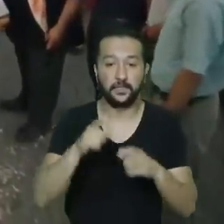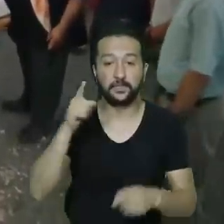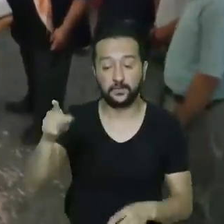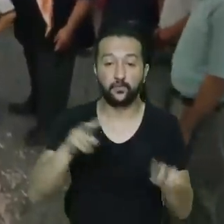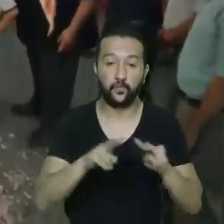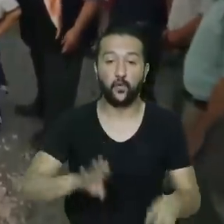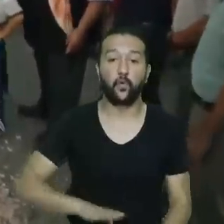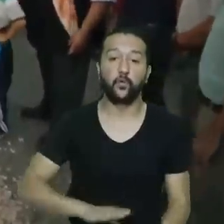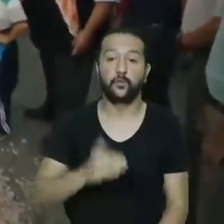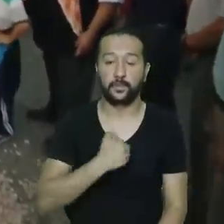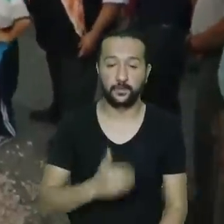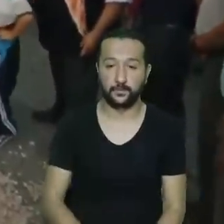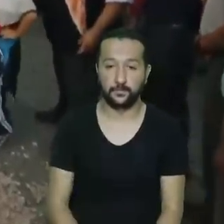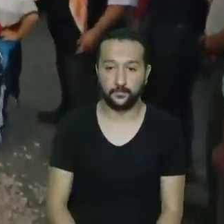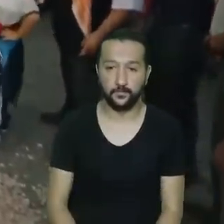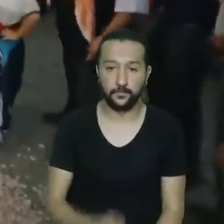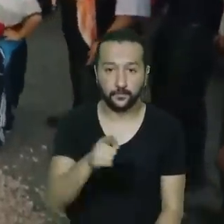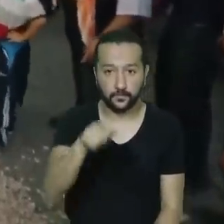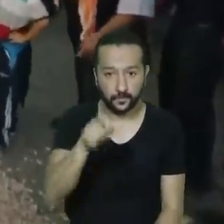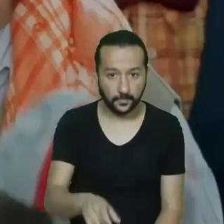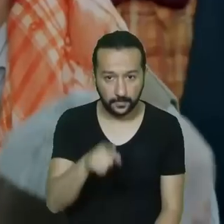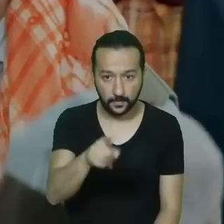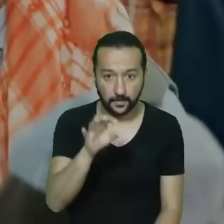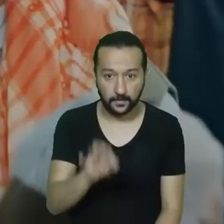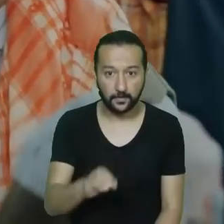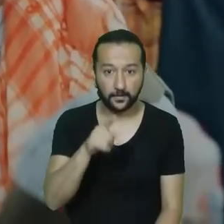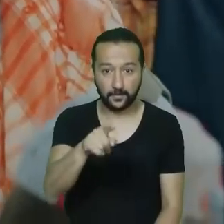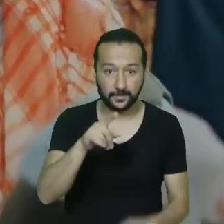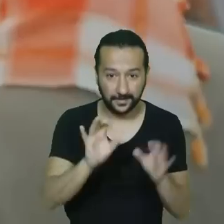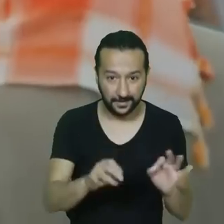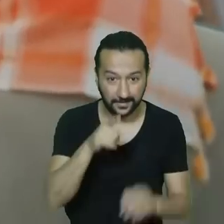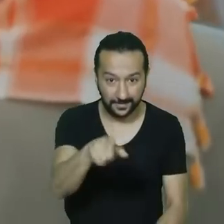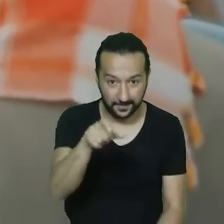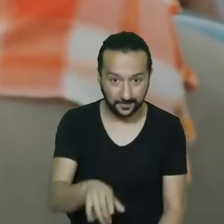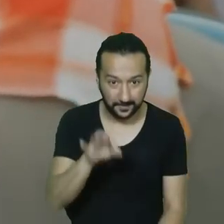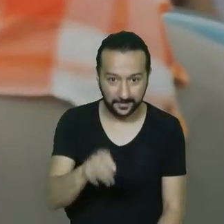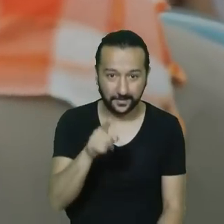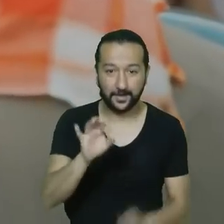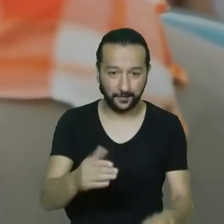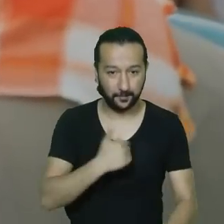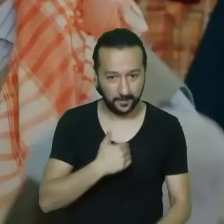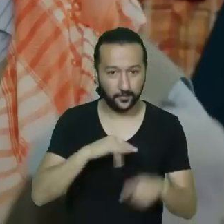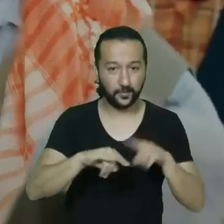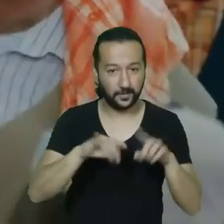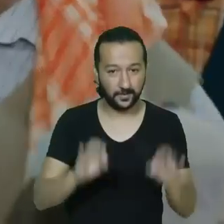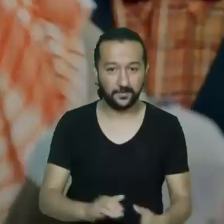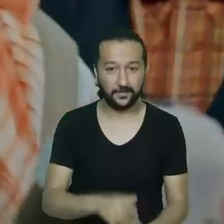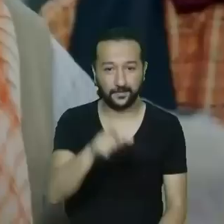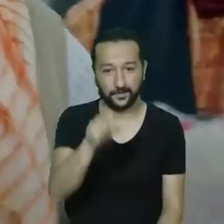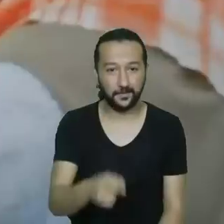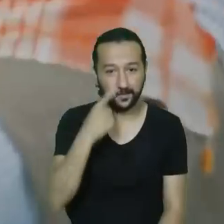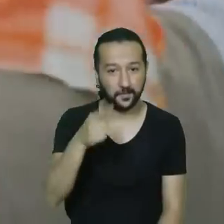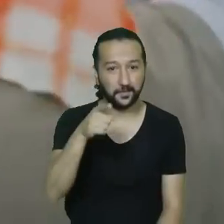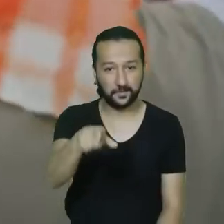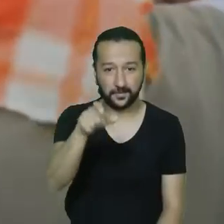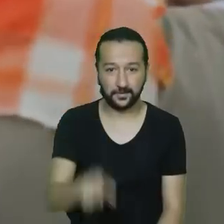Sepetçilerin, Muzaffer'in oğluyum ben. Ulan Hüseyin, Kostak Hüseyin, sen miyim lan? Benim Hüseyin. Şöyle bir